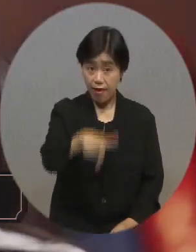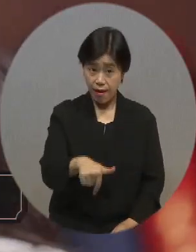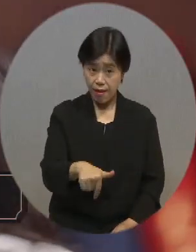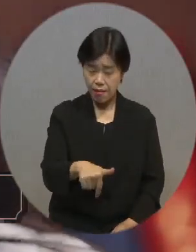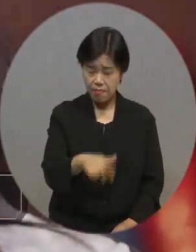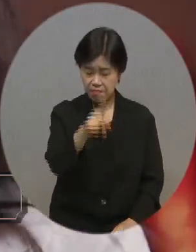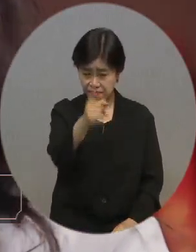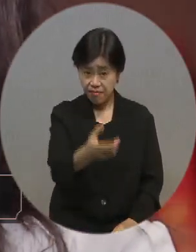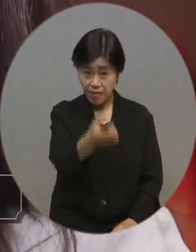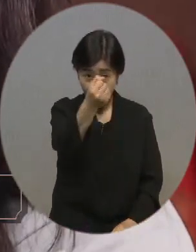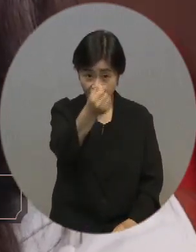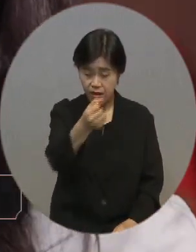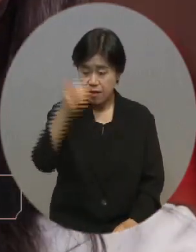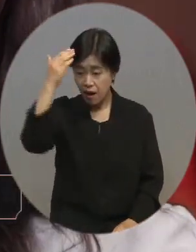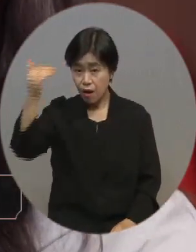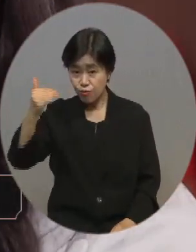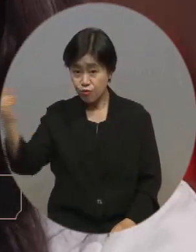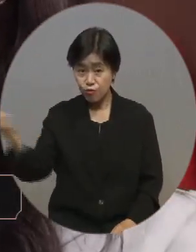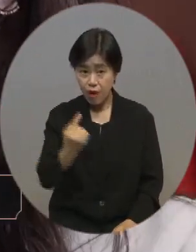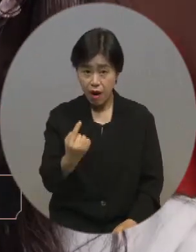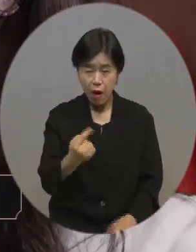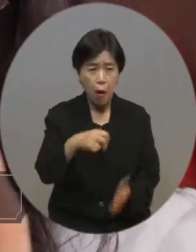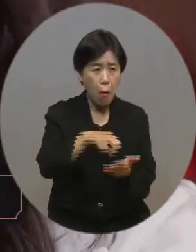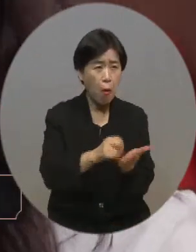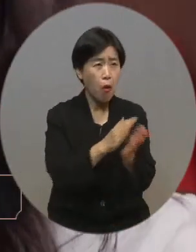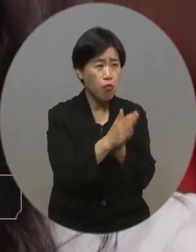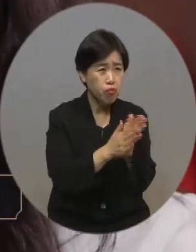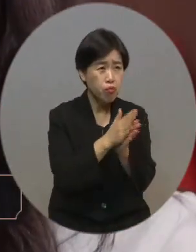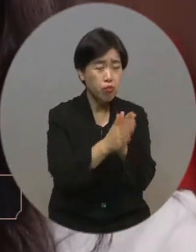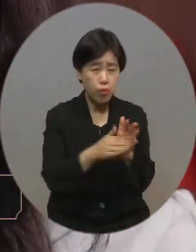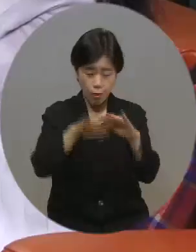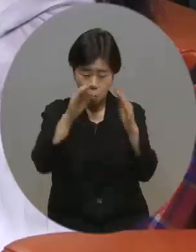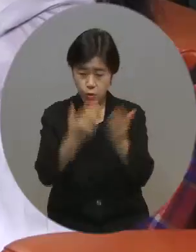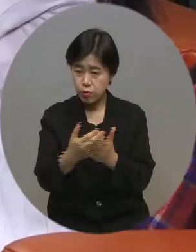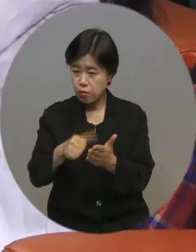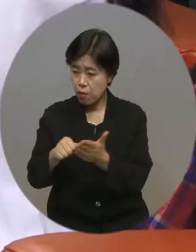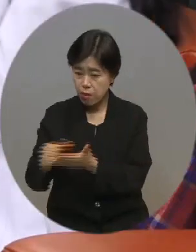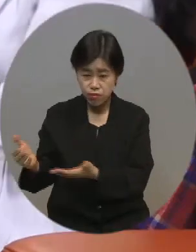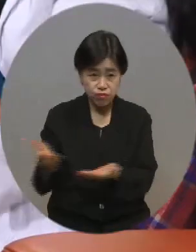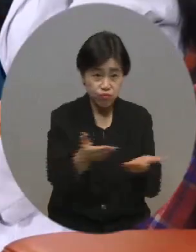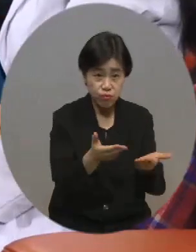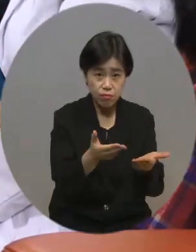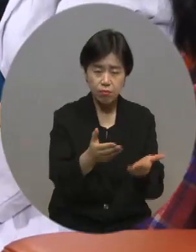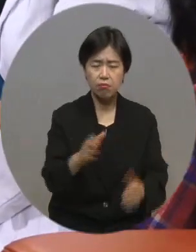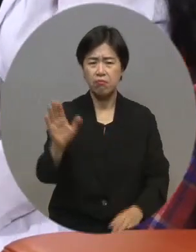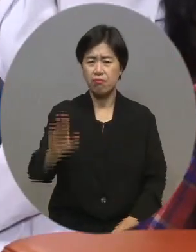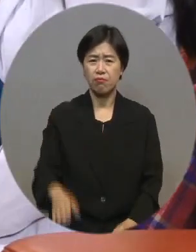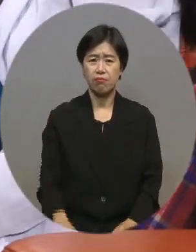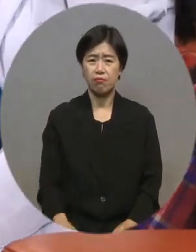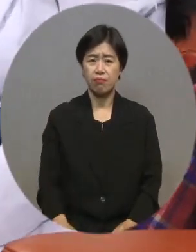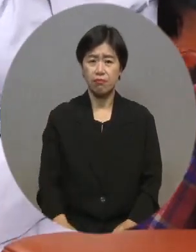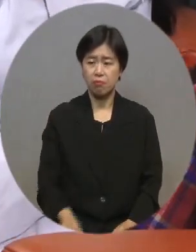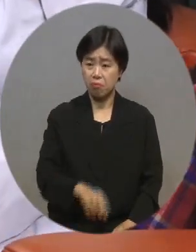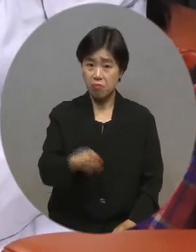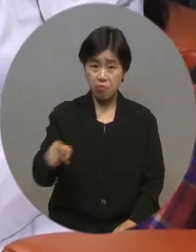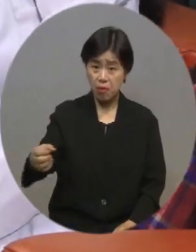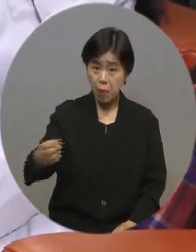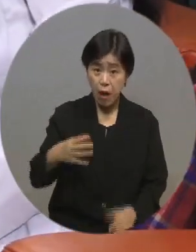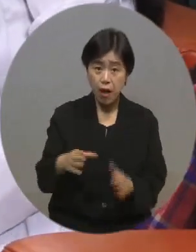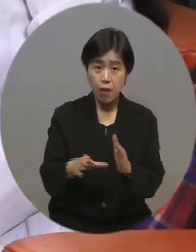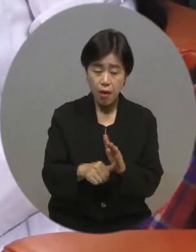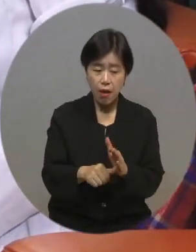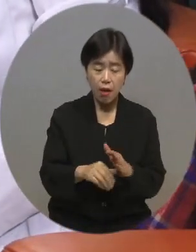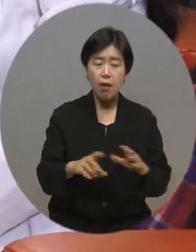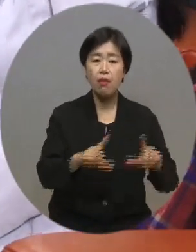와서 무릎을 꿇고 쌀이고 뭐 기름이고 사탕 가리고 다 갖다 바친대요. 그래서 주민들이 참았어요. 그때까지만